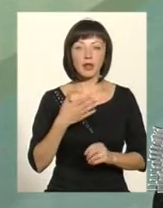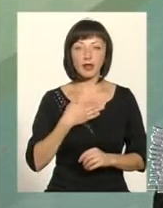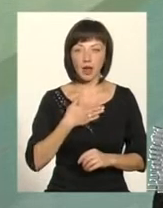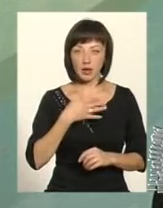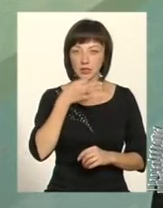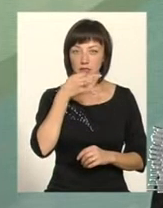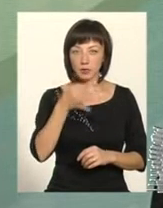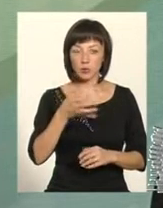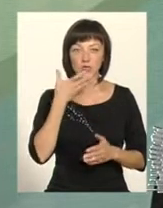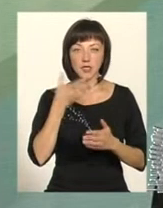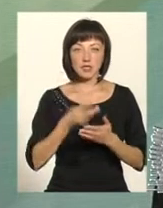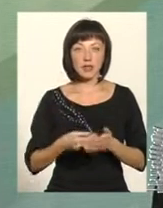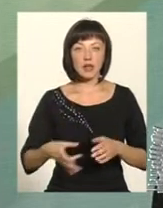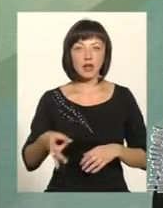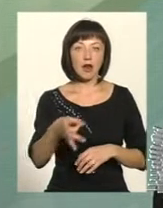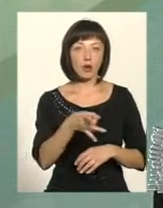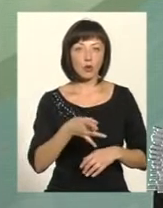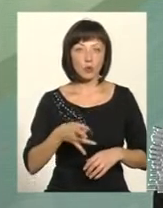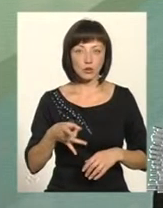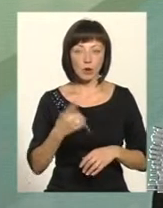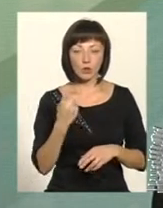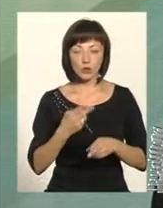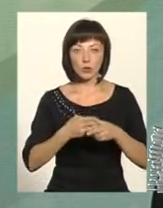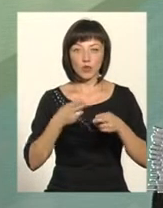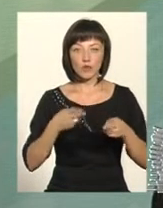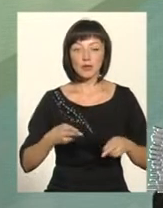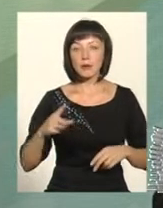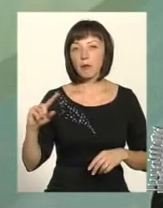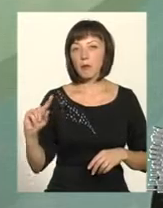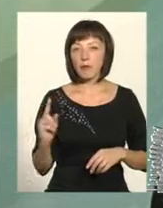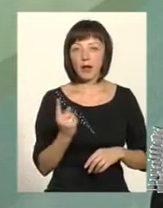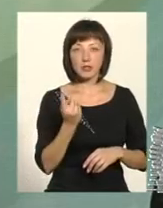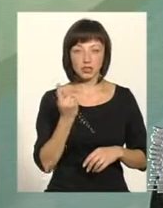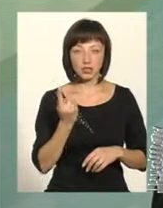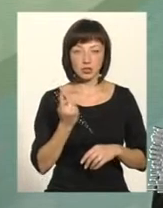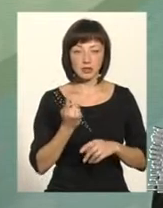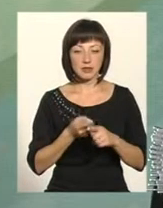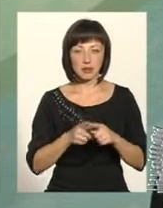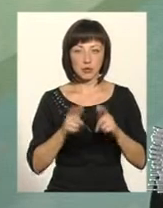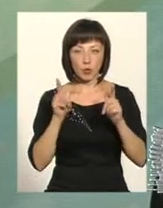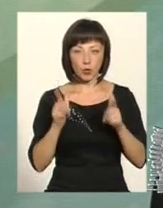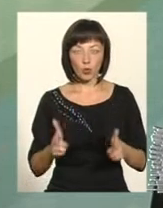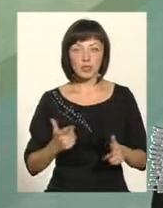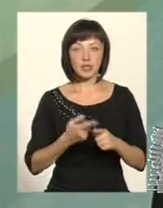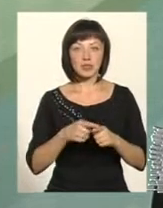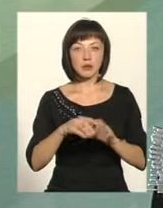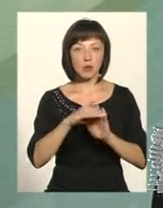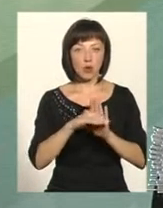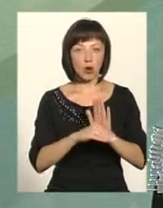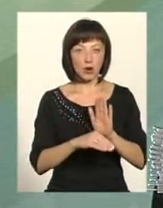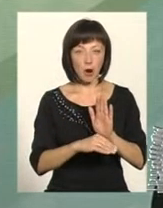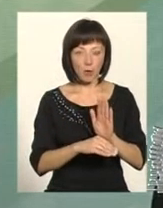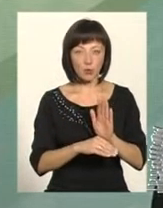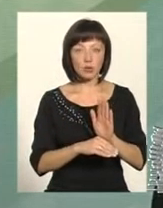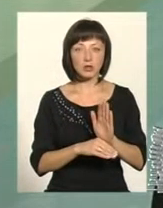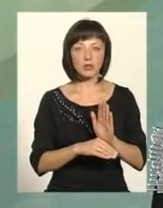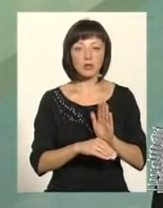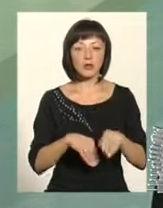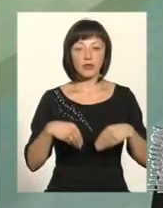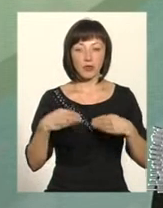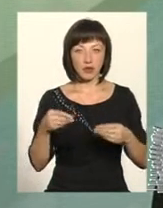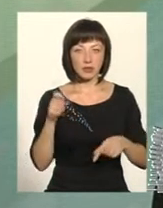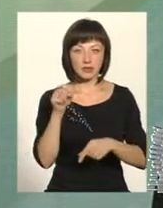так? Звичайно, наш Дунаєвецький район, він один з перших, який пішов на цю програму, пішов на цей такий крок, який був поставлений державою